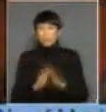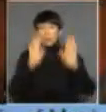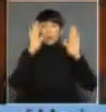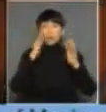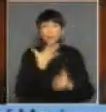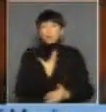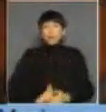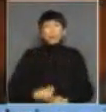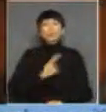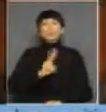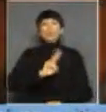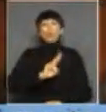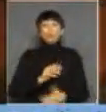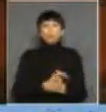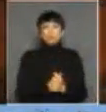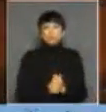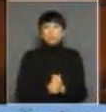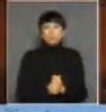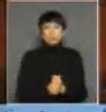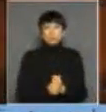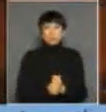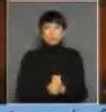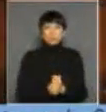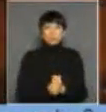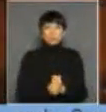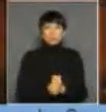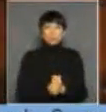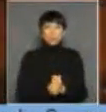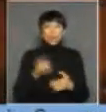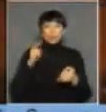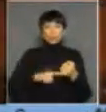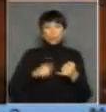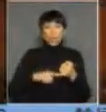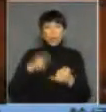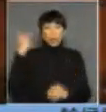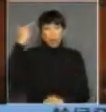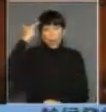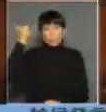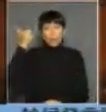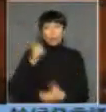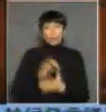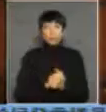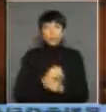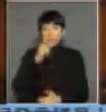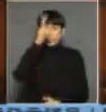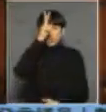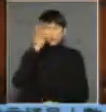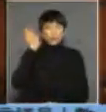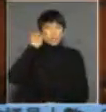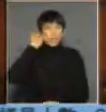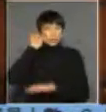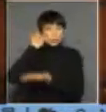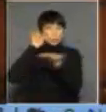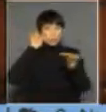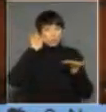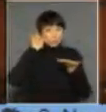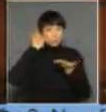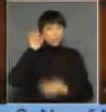憾。主席，最後咧，我希望咧，政府聽咗大家今日咁多人意見之後